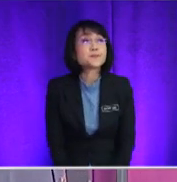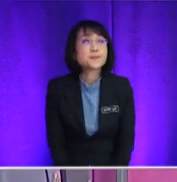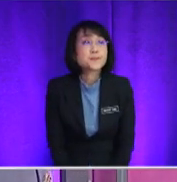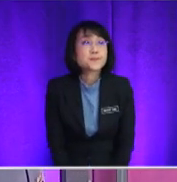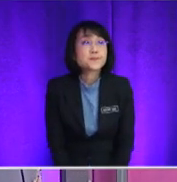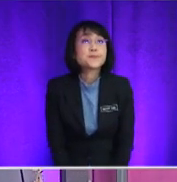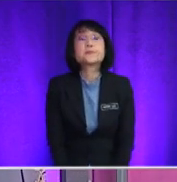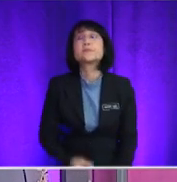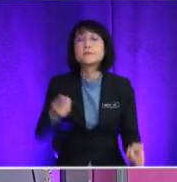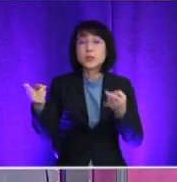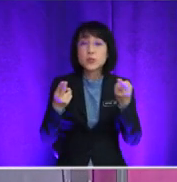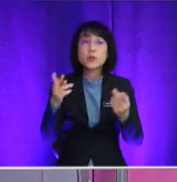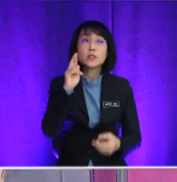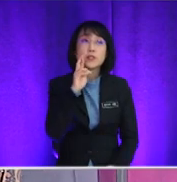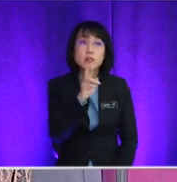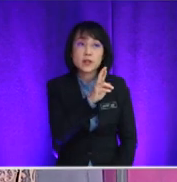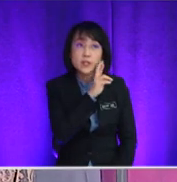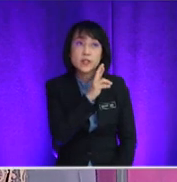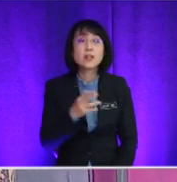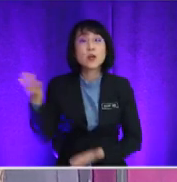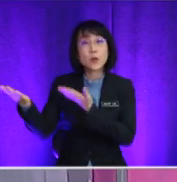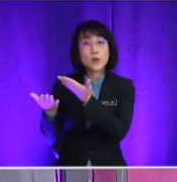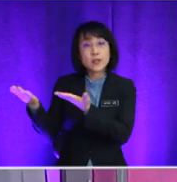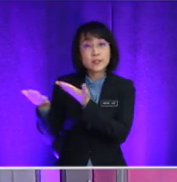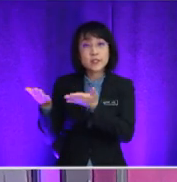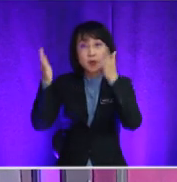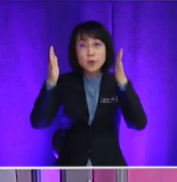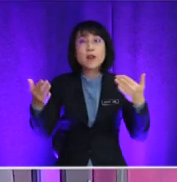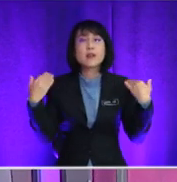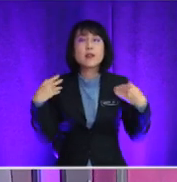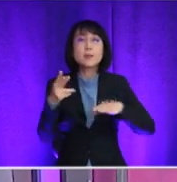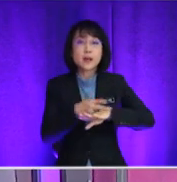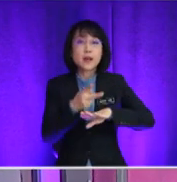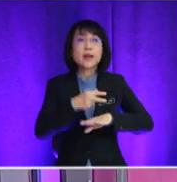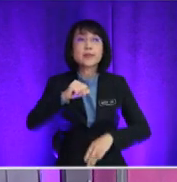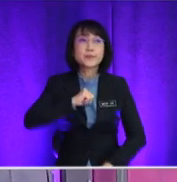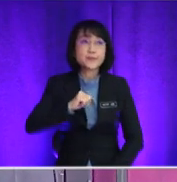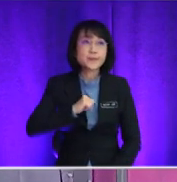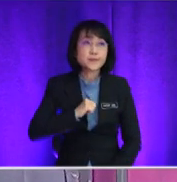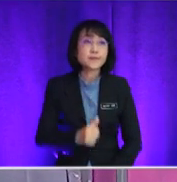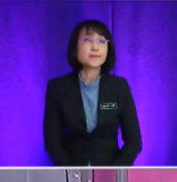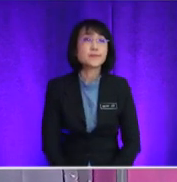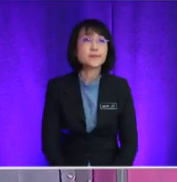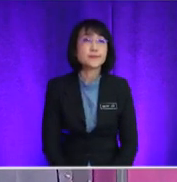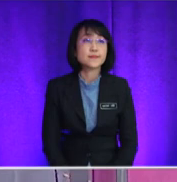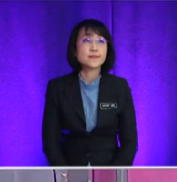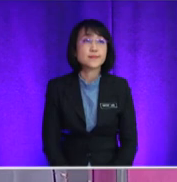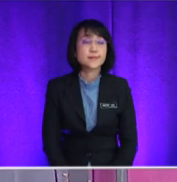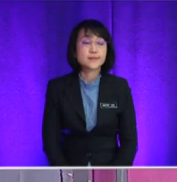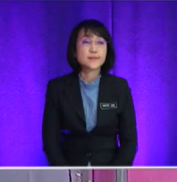pengurus restoran dan pramusaji juga ada pakaian di itu sendiri Yesus dan contohnya